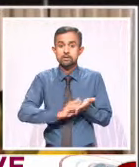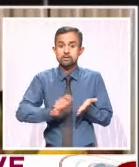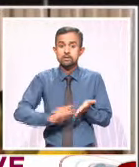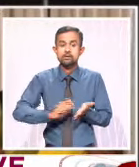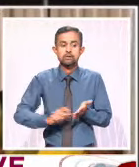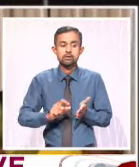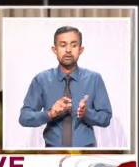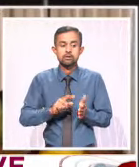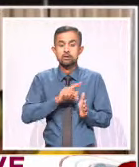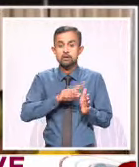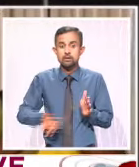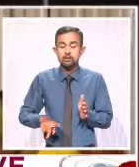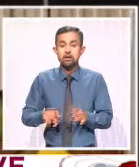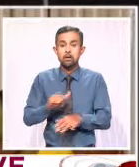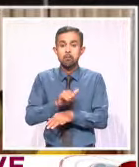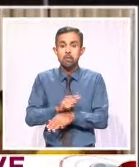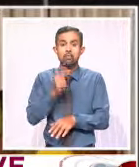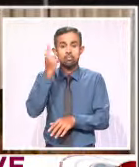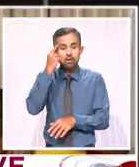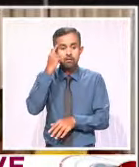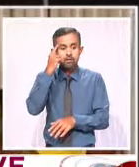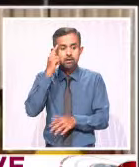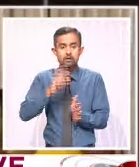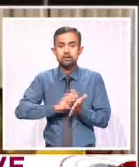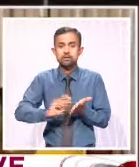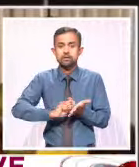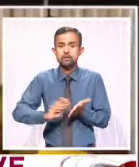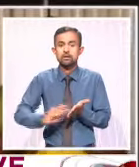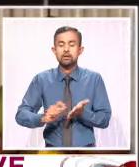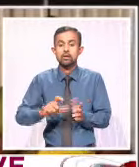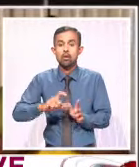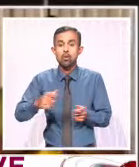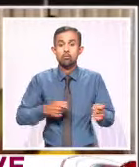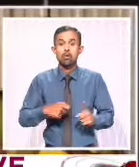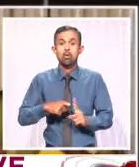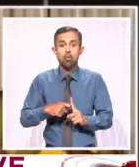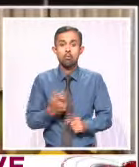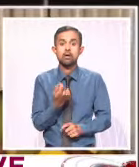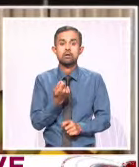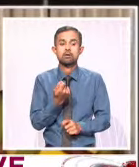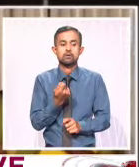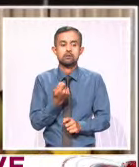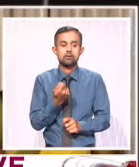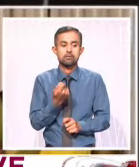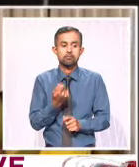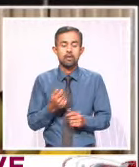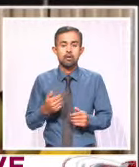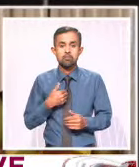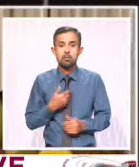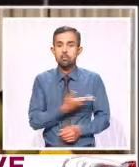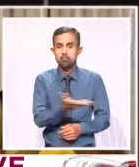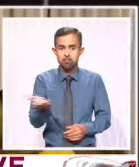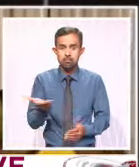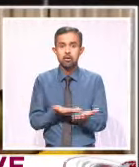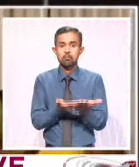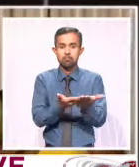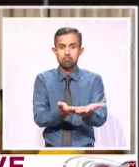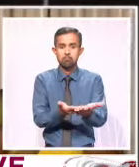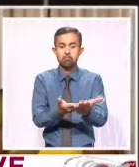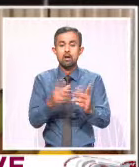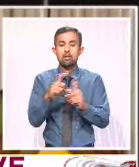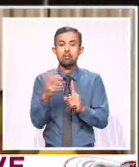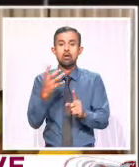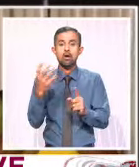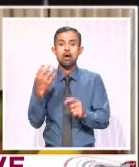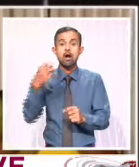ඉන්ටර්ම් එකක් දායි කියන අවදානම දැනිලා චෙක්ස් ලියලා තියෙනවා කෝටි ප්‍රකෝටි ගාණක්. ඒ විතරක් නෙමෙයි, මම මේ සභාවට ඉදිරිපත් කරනවා